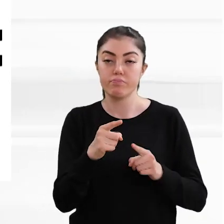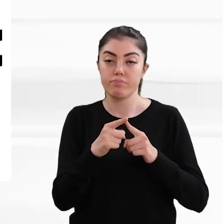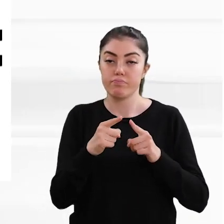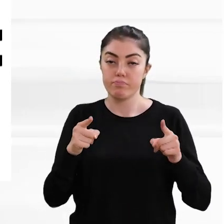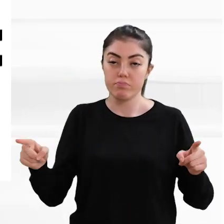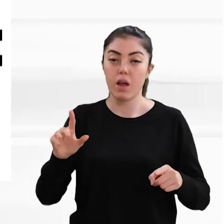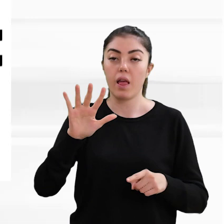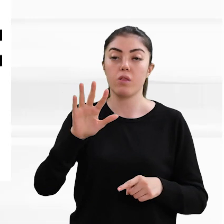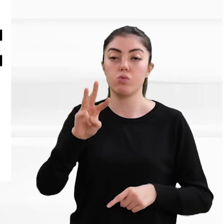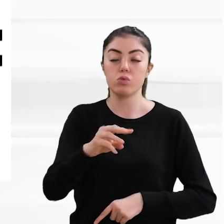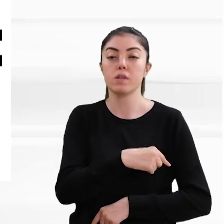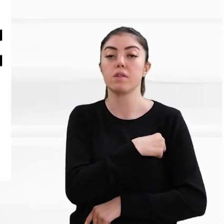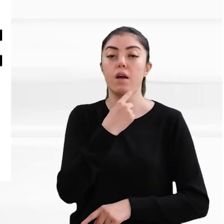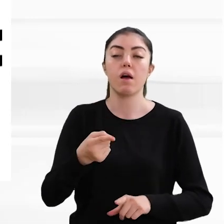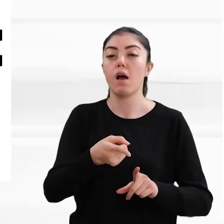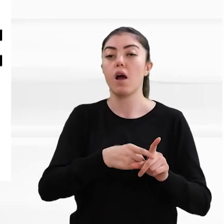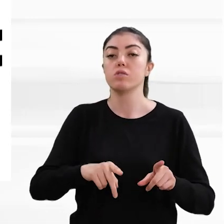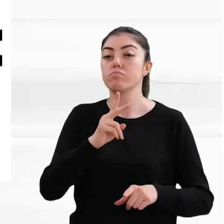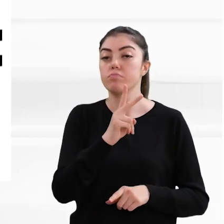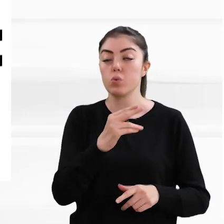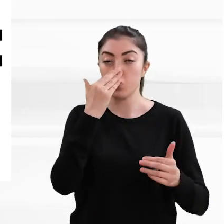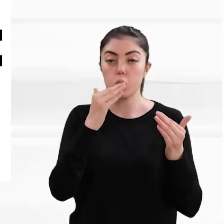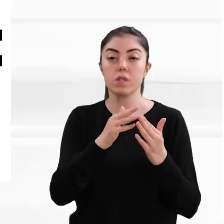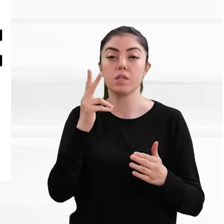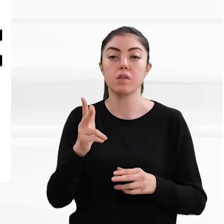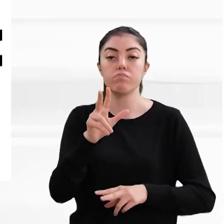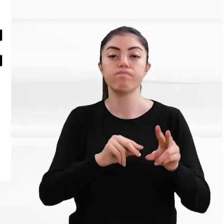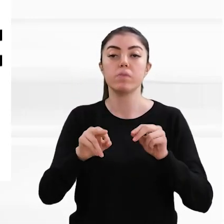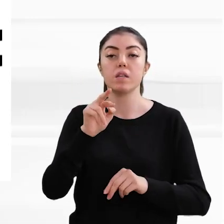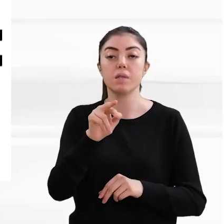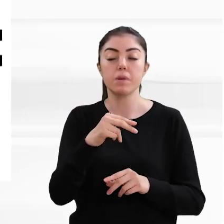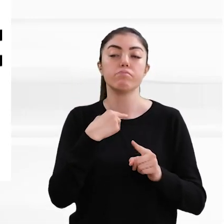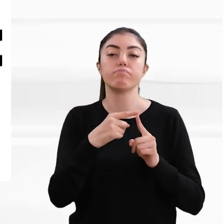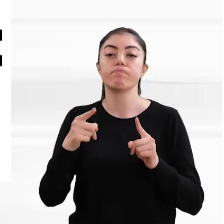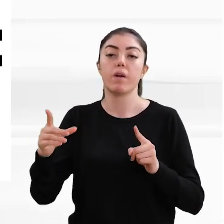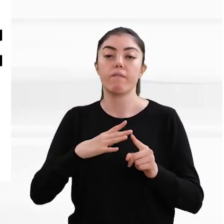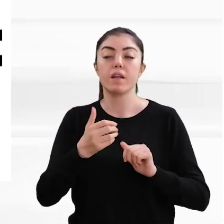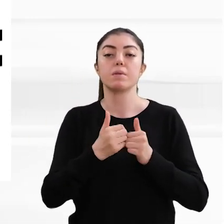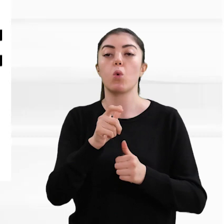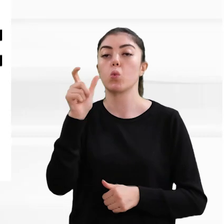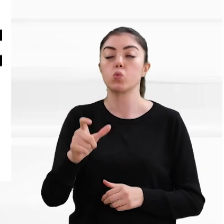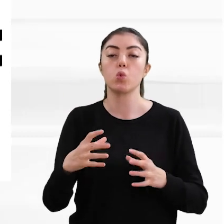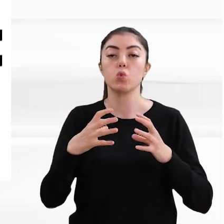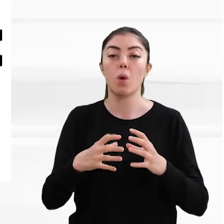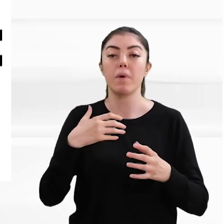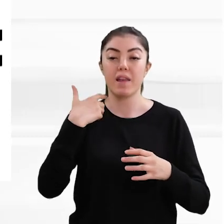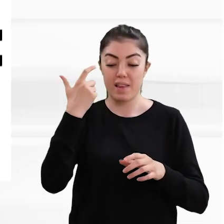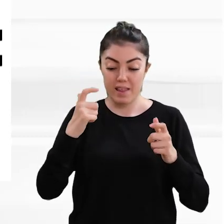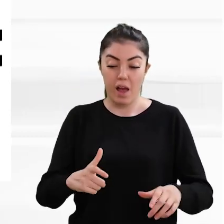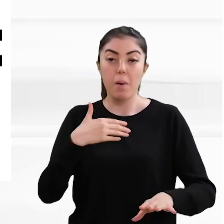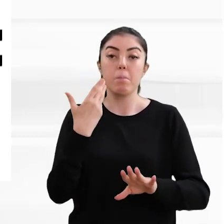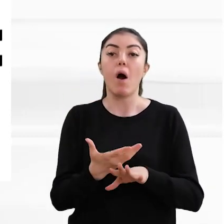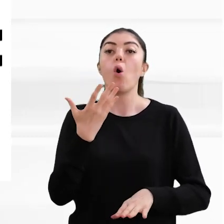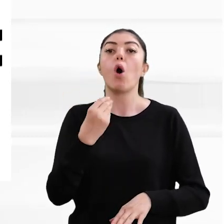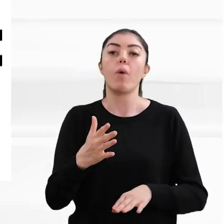yatayla 53 derece açı yapacak hızla şekildeki gibi atıyor. Bu sporcu topu yere düşmeden ve